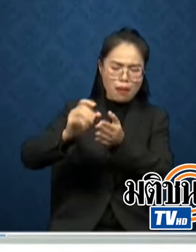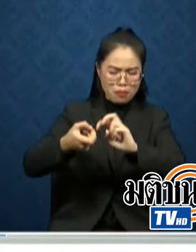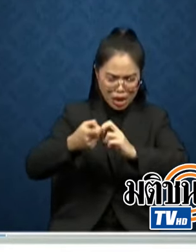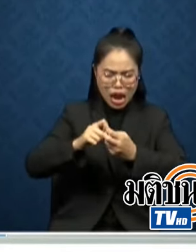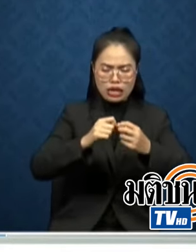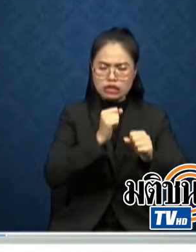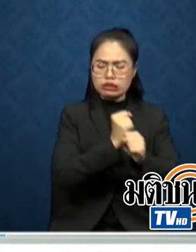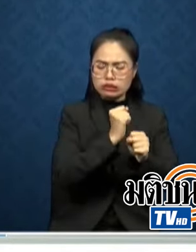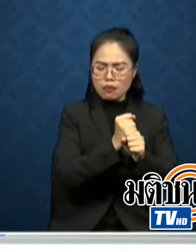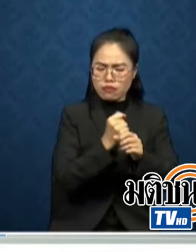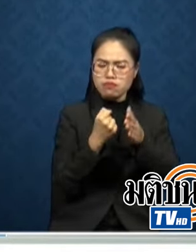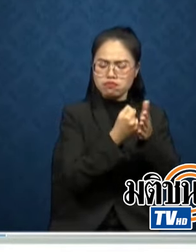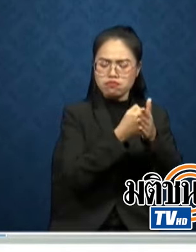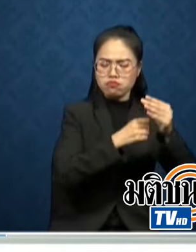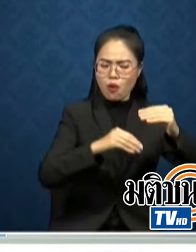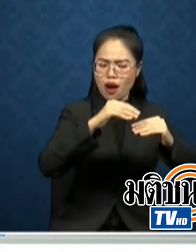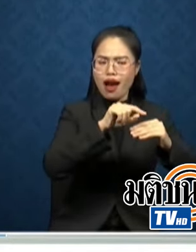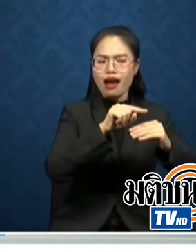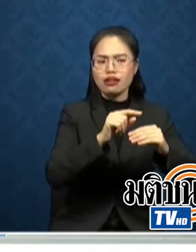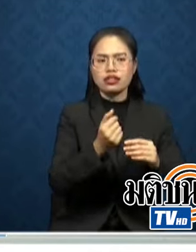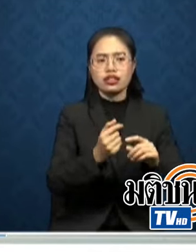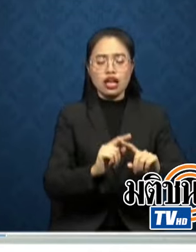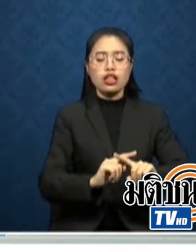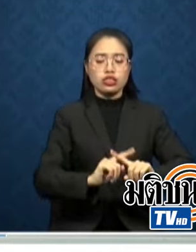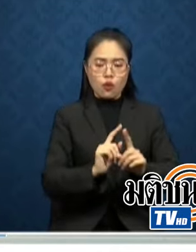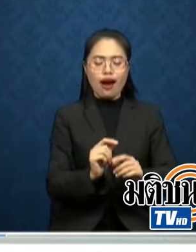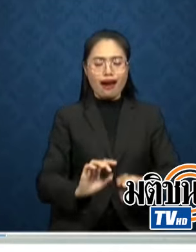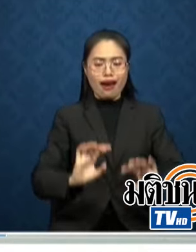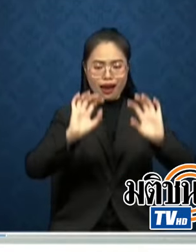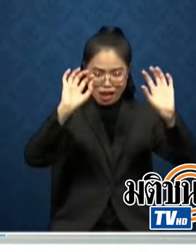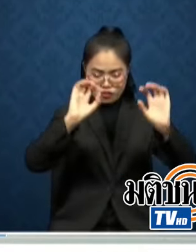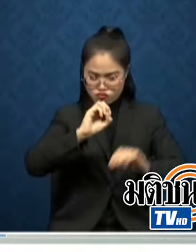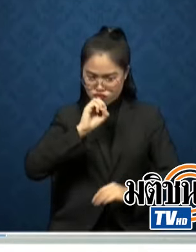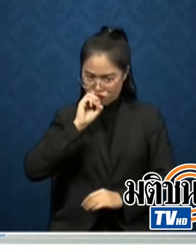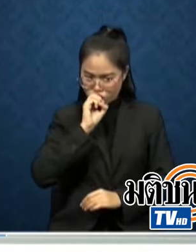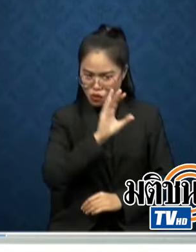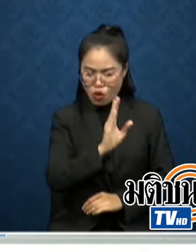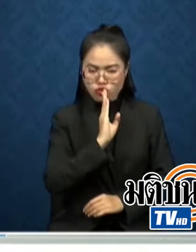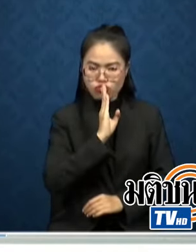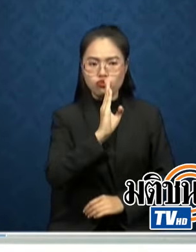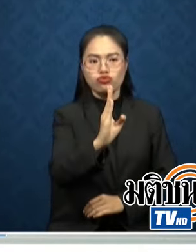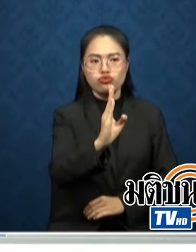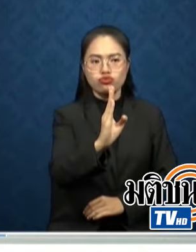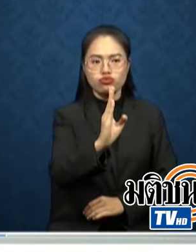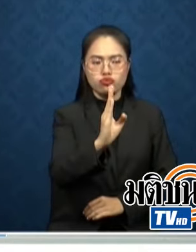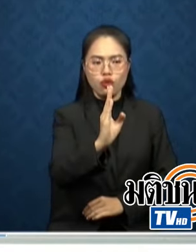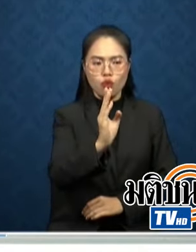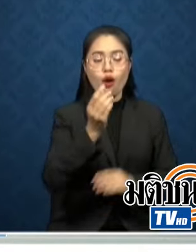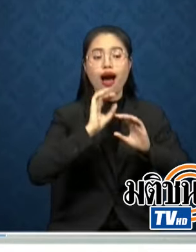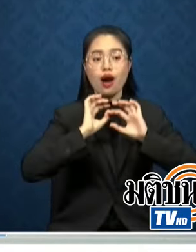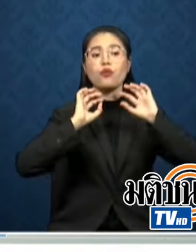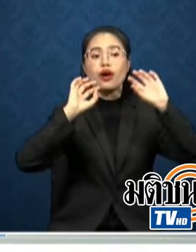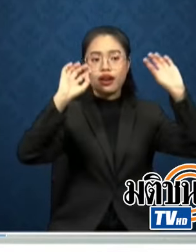ที่ในช่วงเวลาที่ผ่านมาอย่างไรก็ตามก็ยืนยันตามที่ผมได้แถลงไปในเบื้องต้นว่าเราเองเนี่ยเราก็